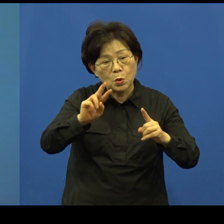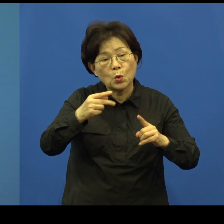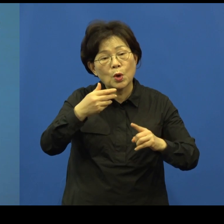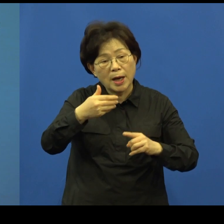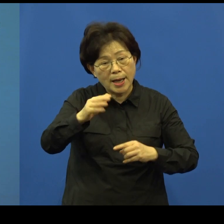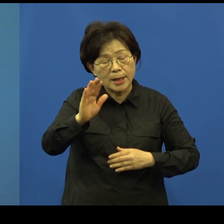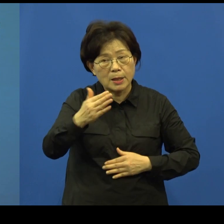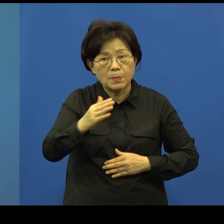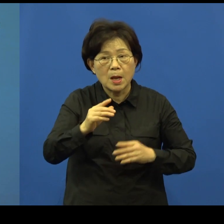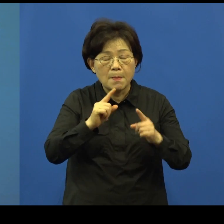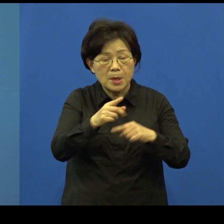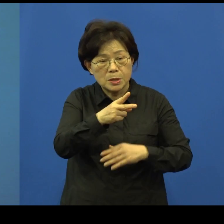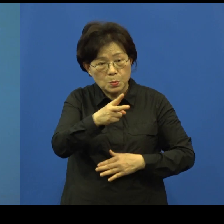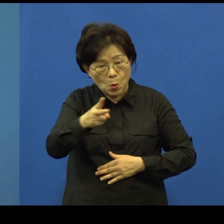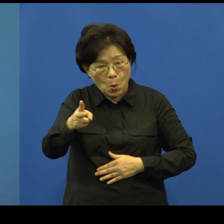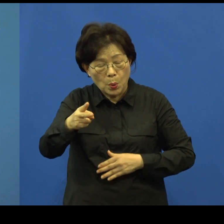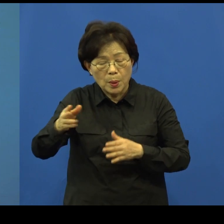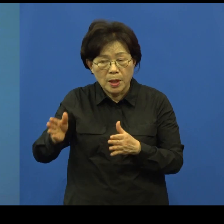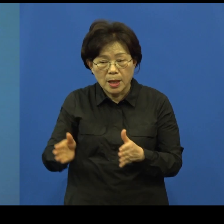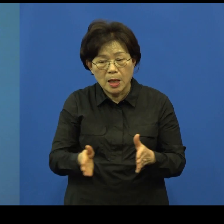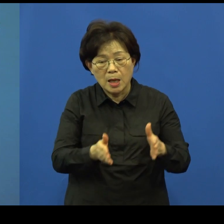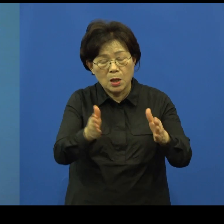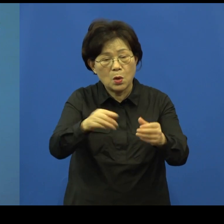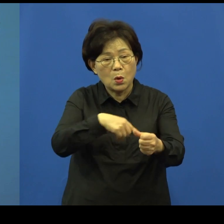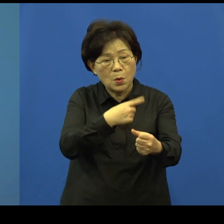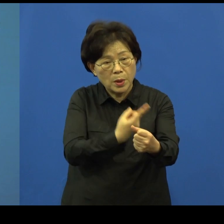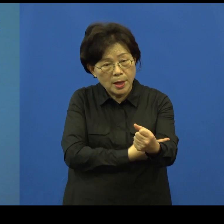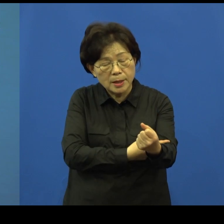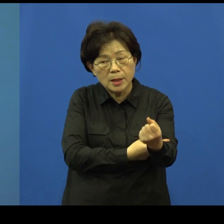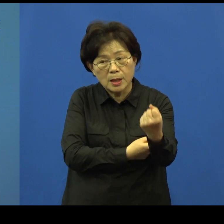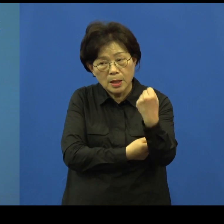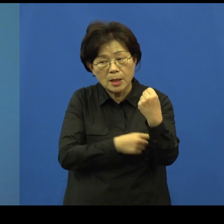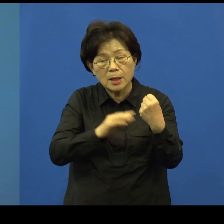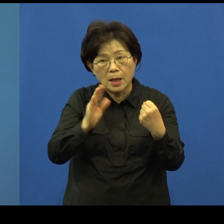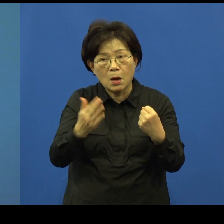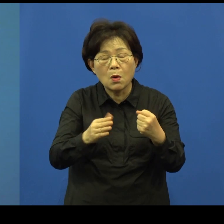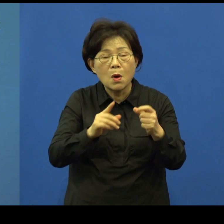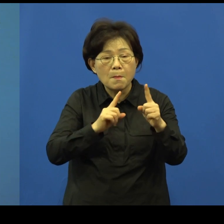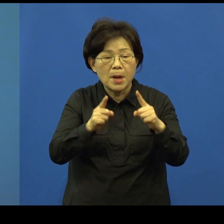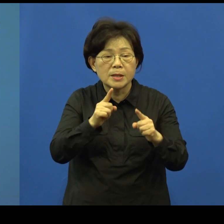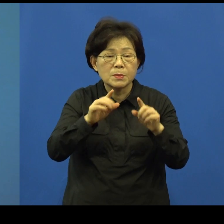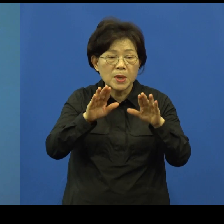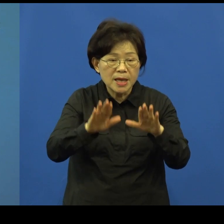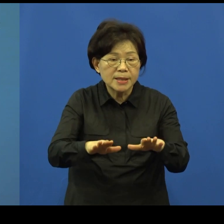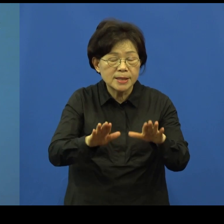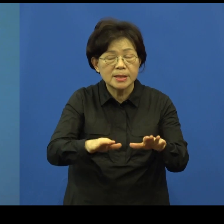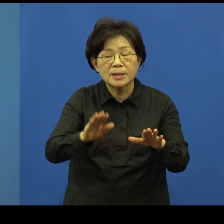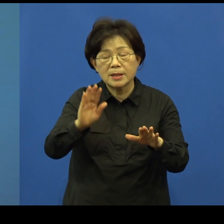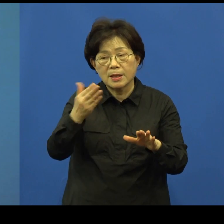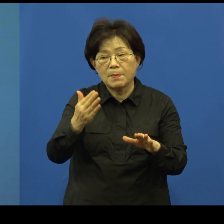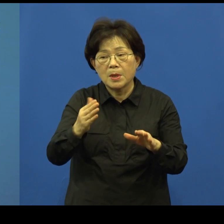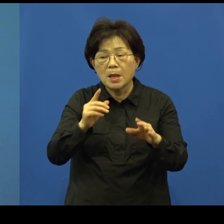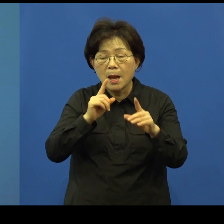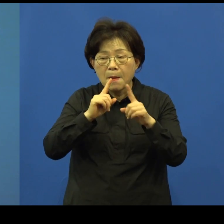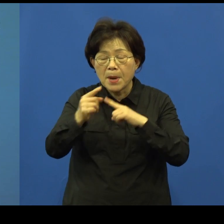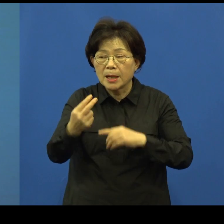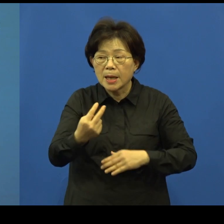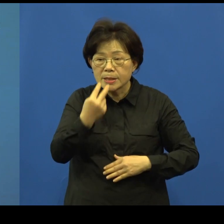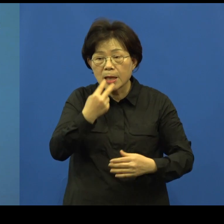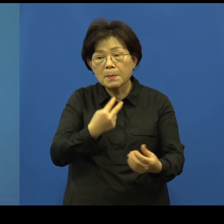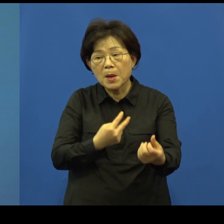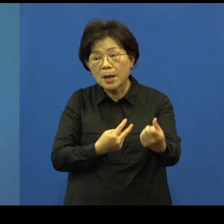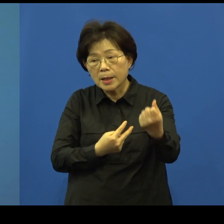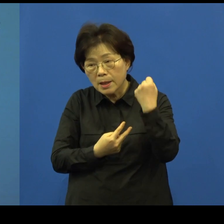그래서 이 말씀이 곧 길이요 또 능력이 되고 그 말씀이 현실이 되는 것입니다. 그리고 말의